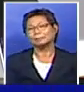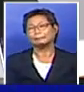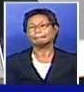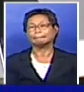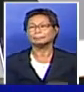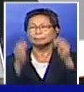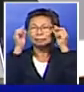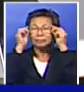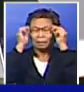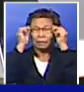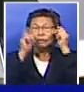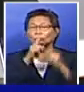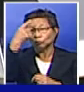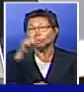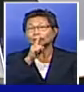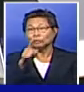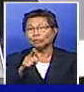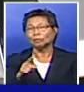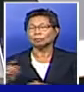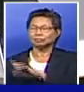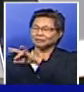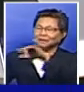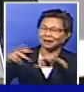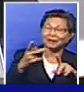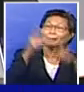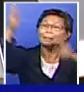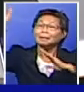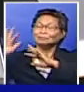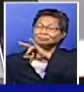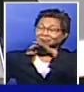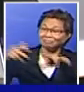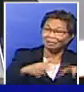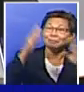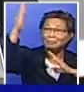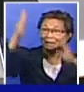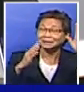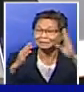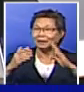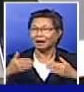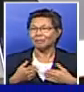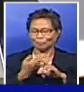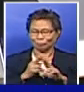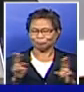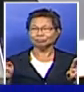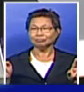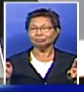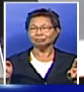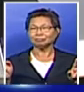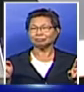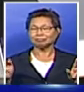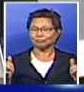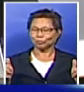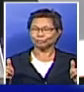tersebut menentukanlah mereka yang datang ke Malaysia ni dia ada apa keselesaan yang tinggilah